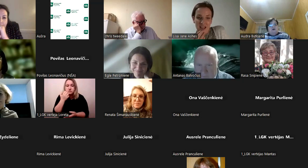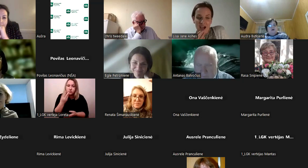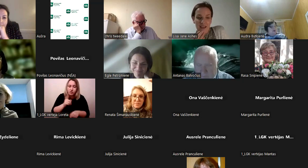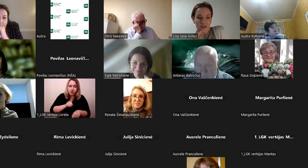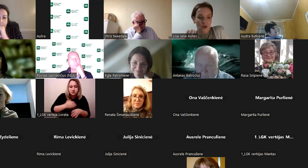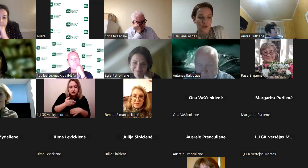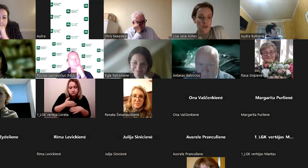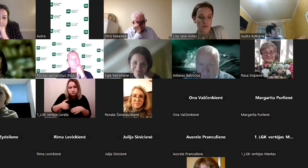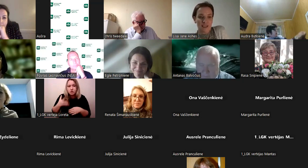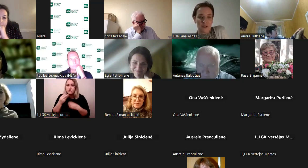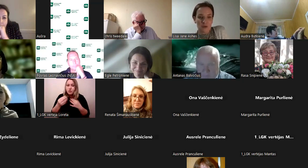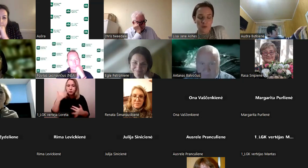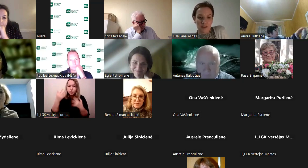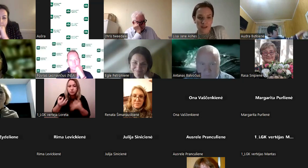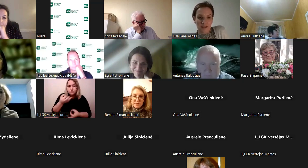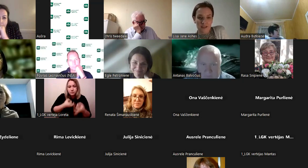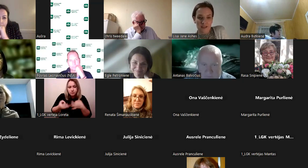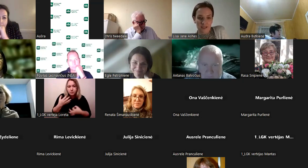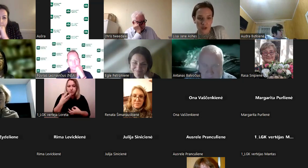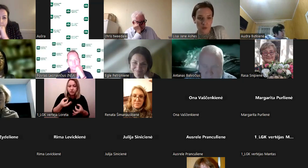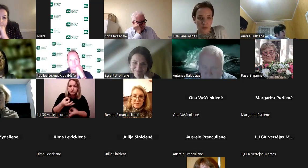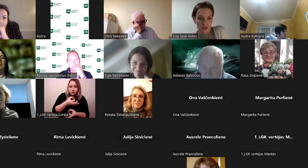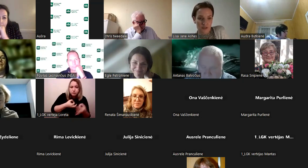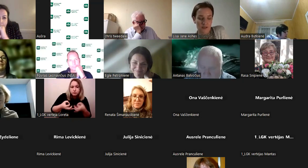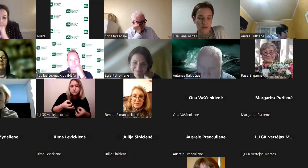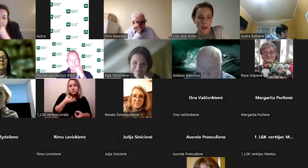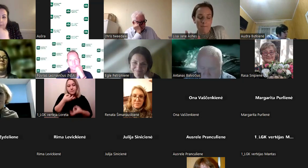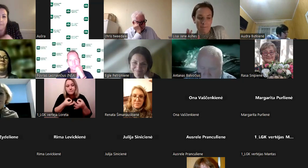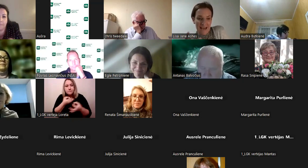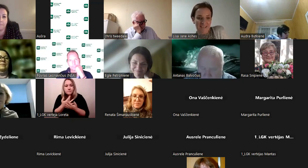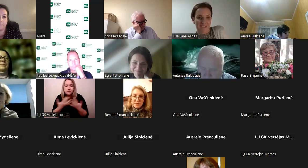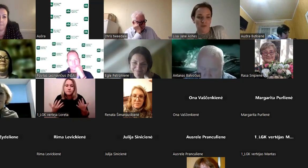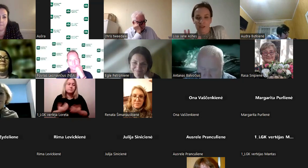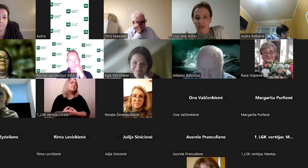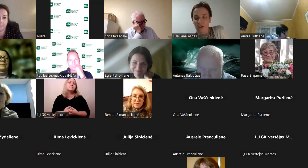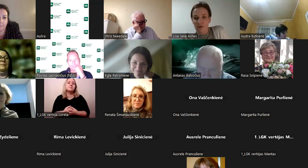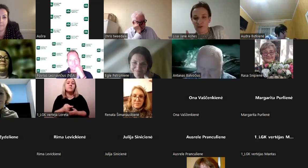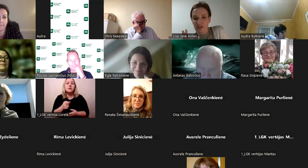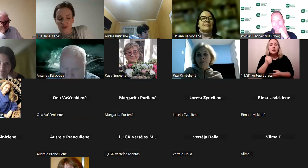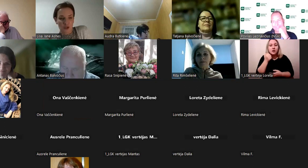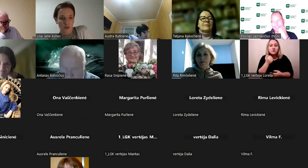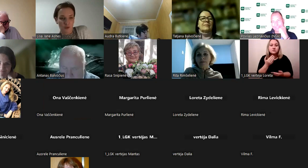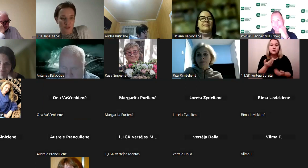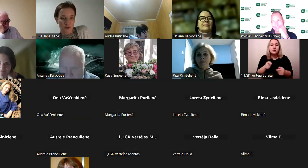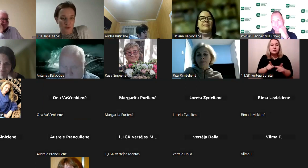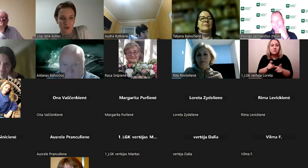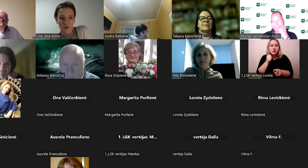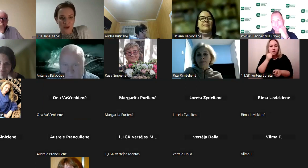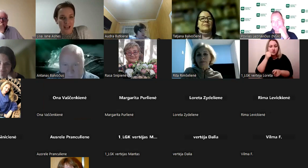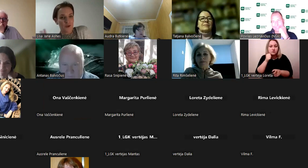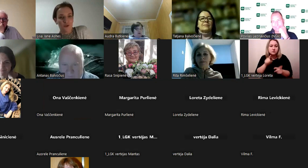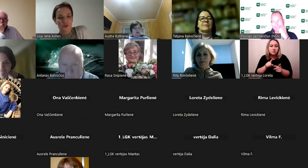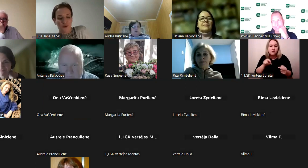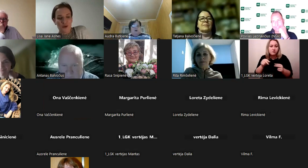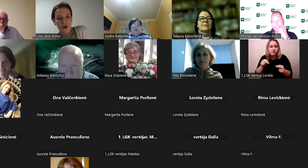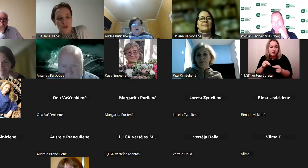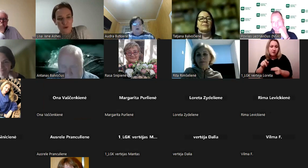jūsų nuomonės, už jūsų diskusijas, pasisakymus. Ir taip pat, aišku, dėkojame